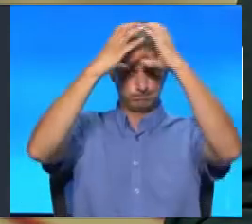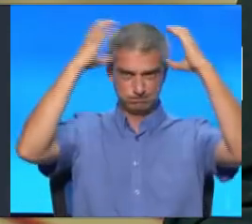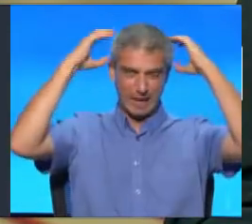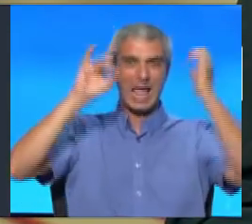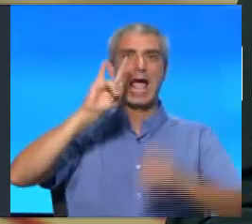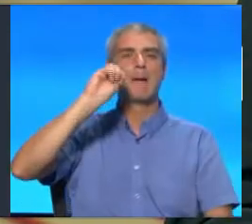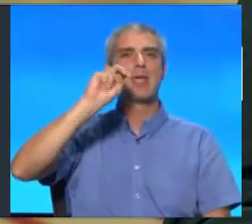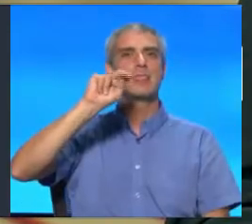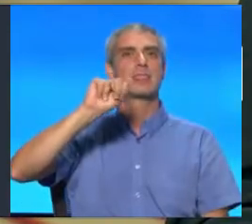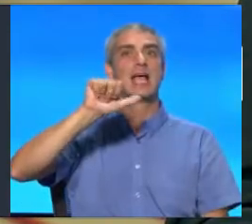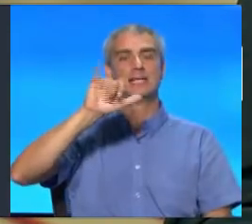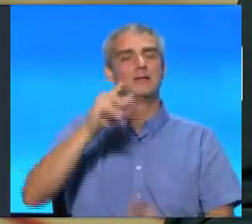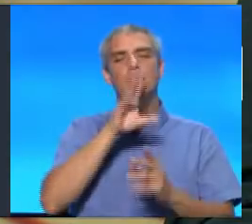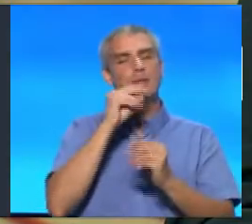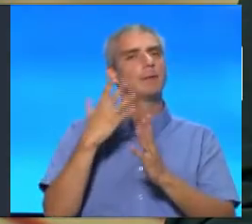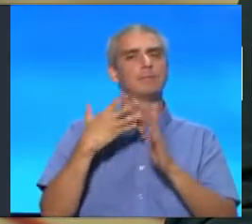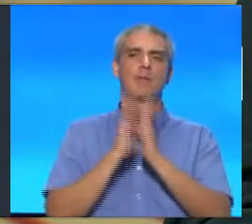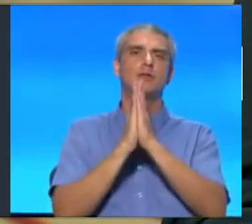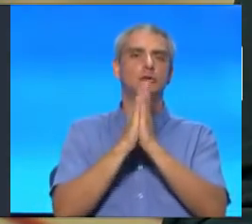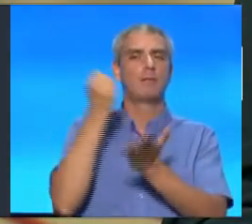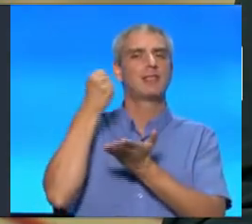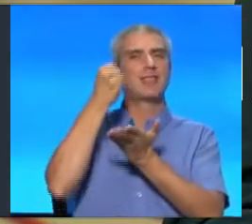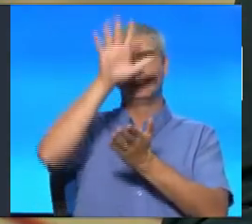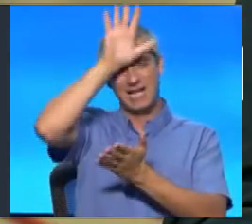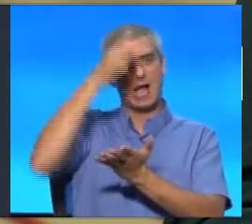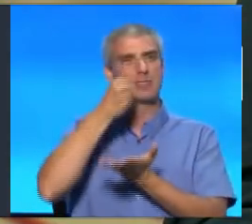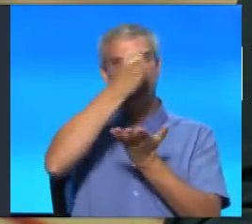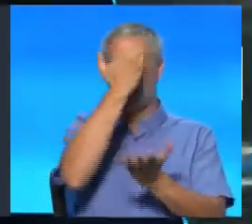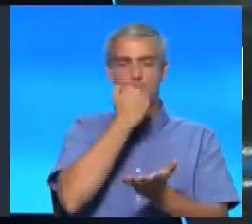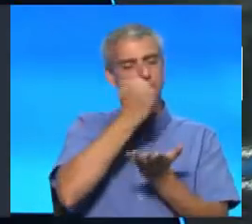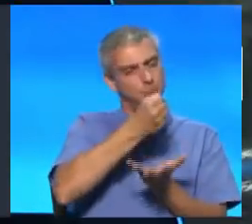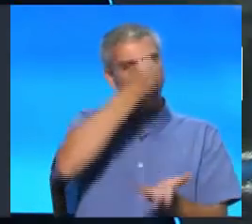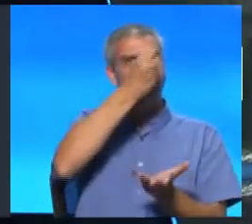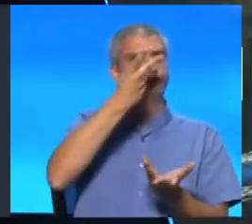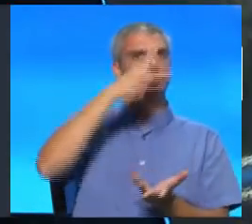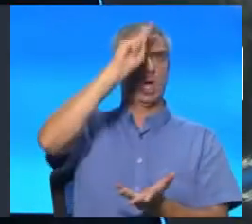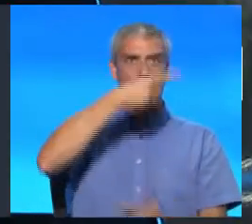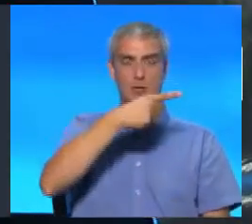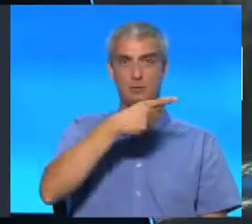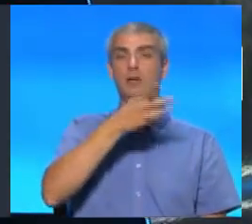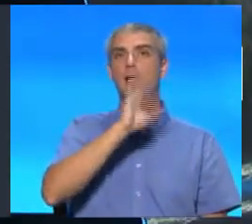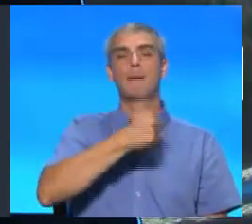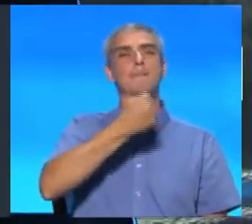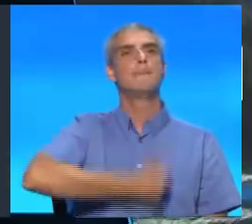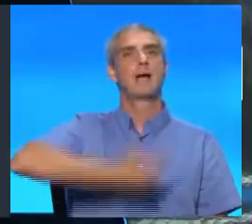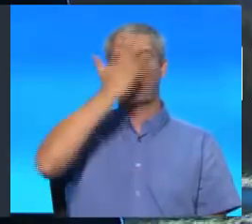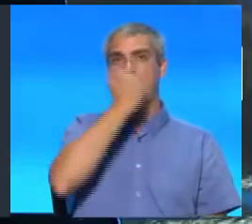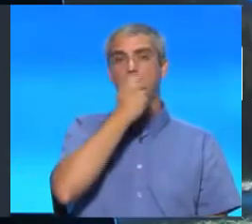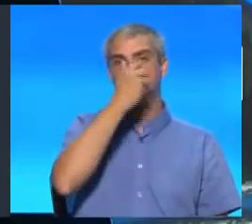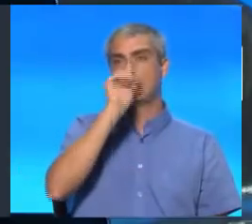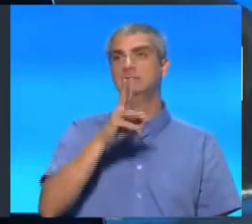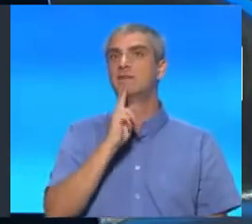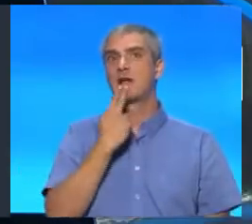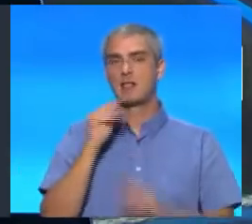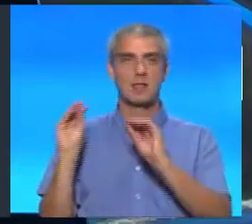שם בפגישות האלה בהגדלת התקציב האיראני לחמאס. הסימן השני, סאלח אל-ערורי, בכיר חמאס שעזב את קטאר, עבר